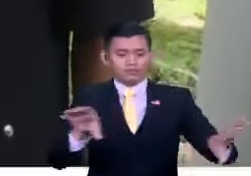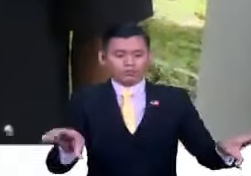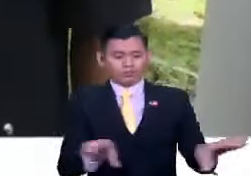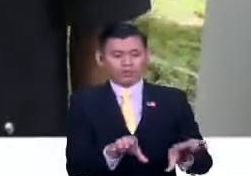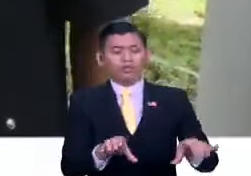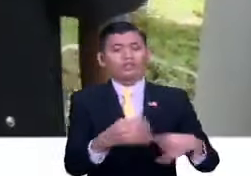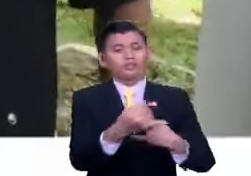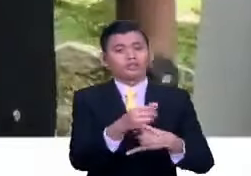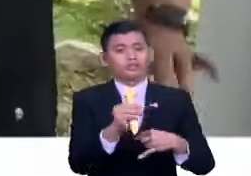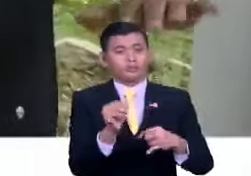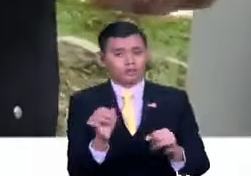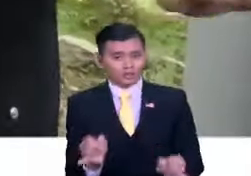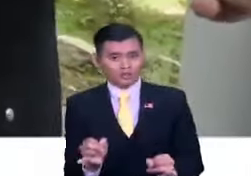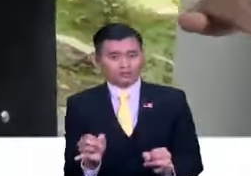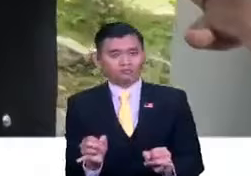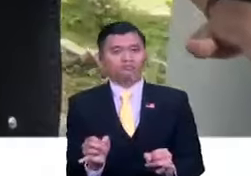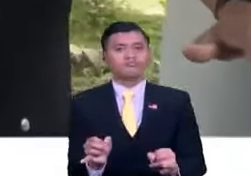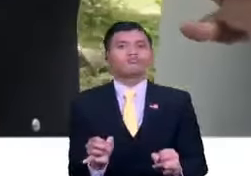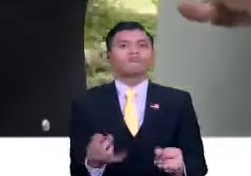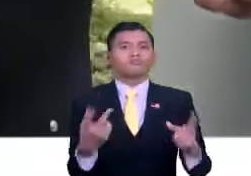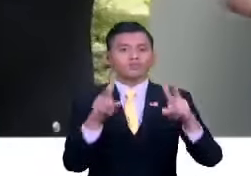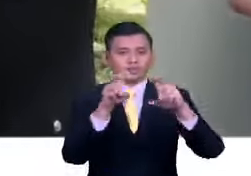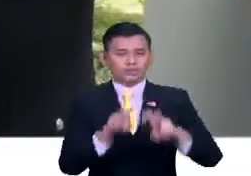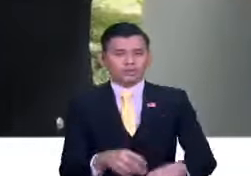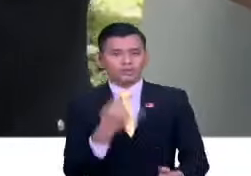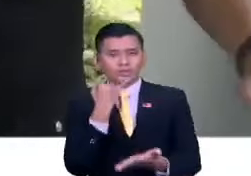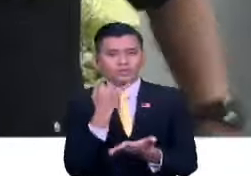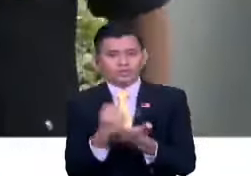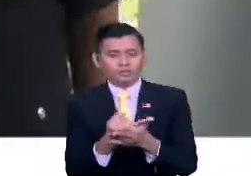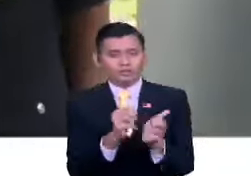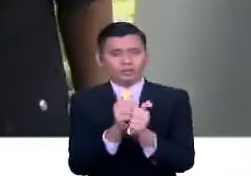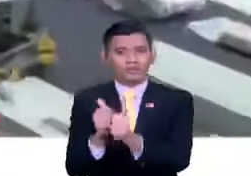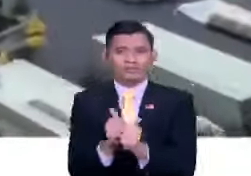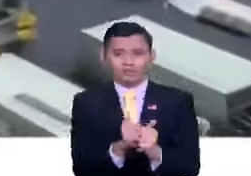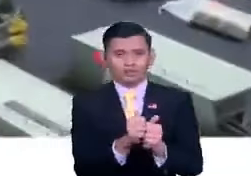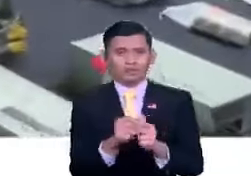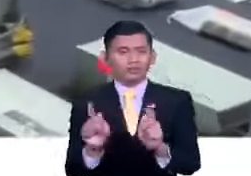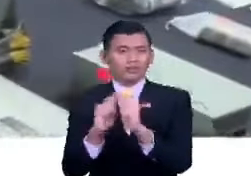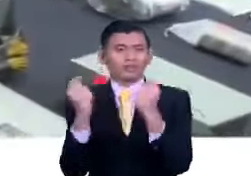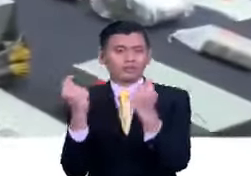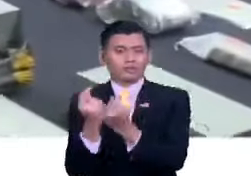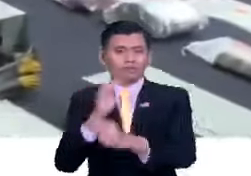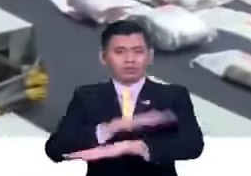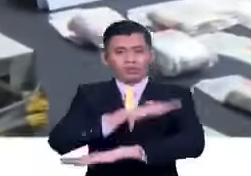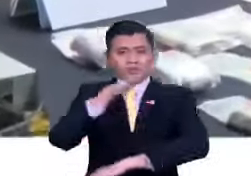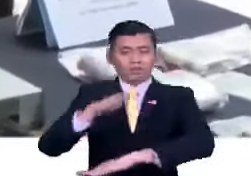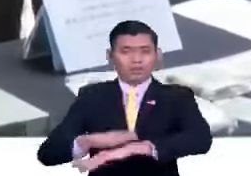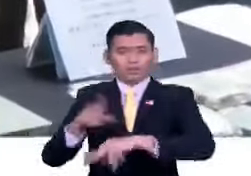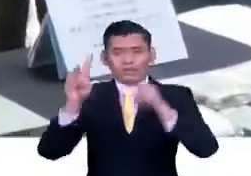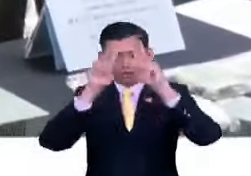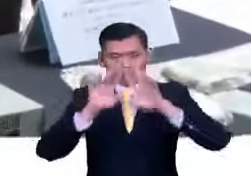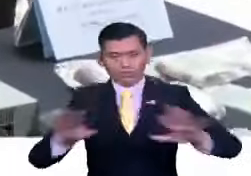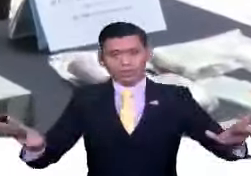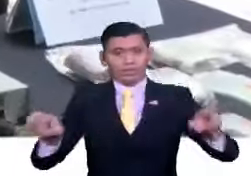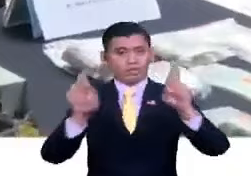dijalankan Jabatan Siasatan Jenayah JSJ Selangor bersama unit AMLA Bukit Aman pada Rabu lalu.